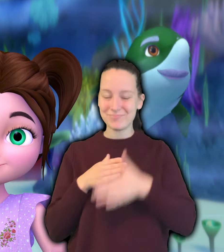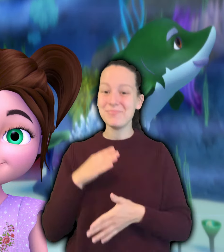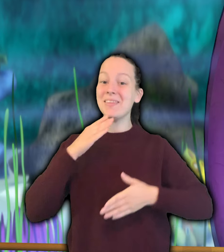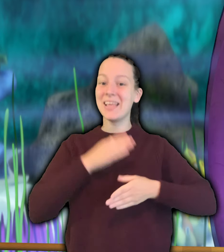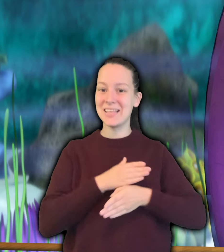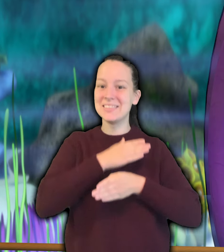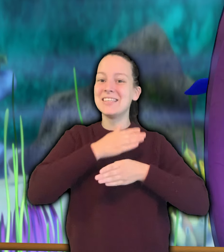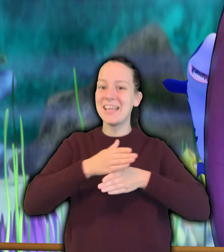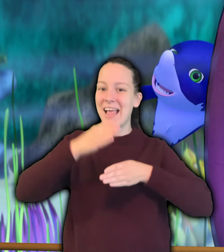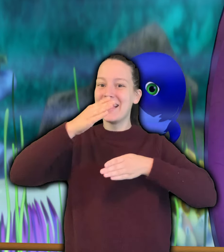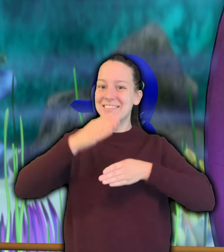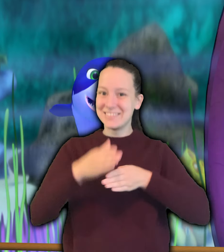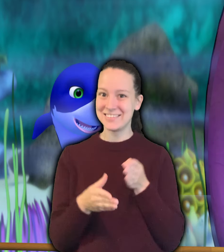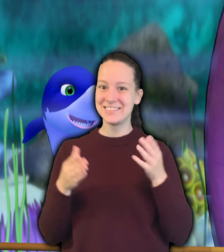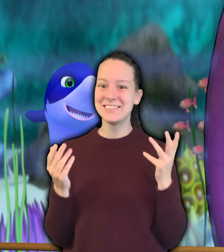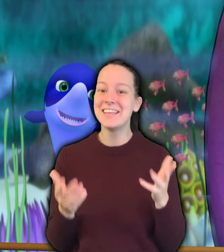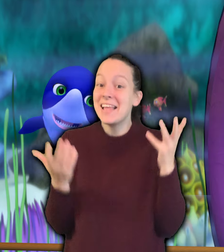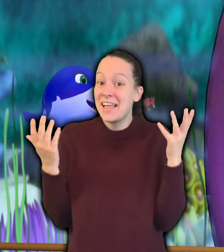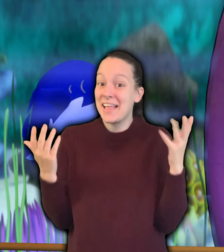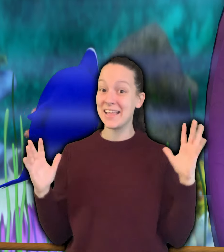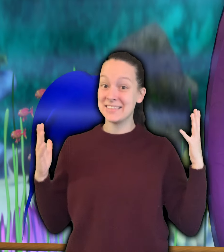嬉しい楽しい